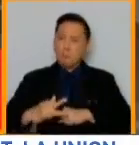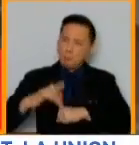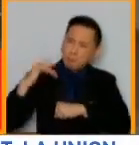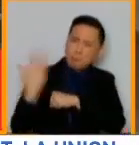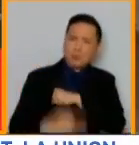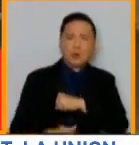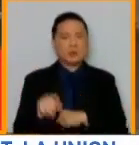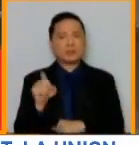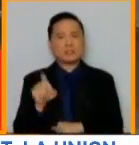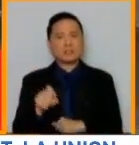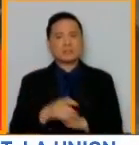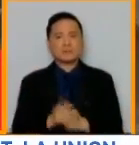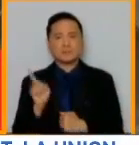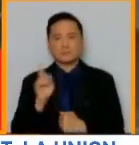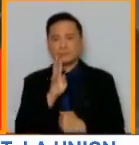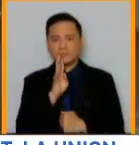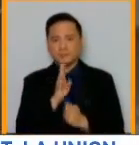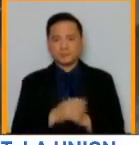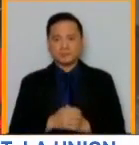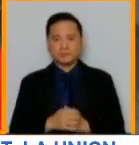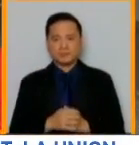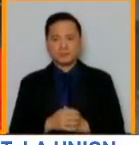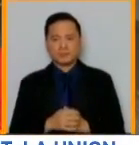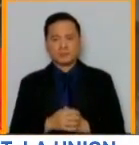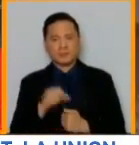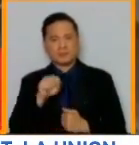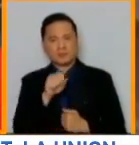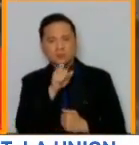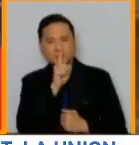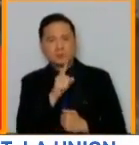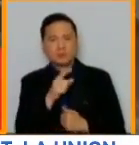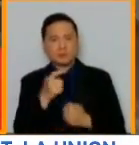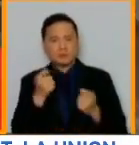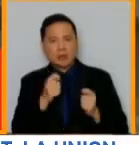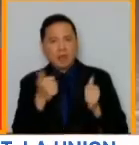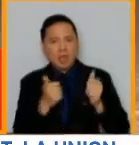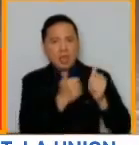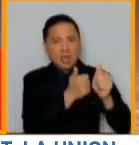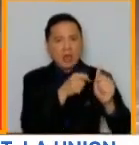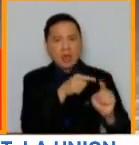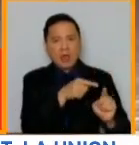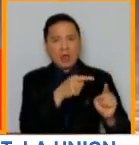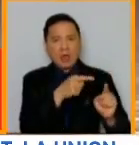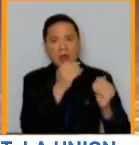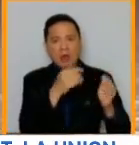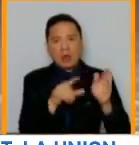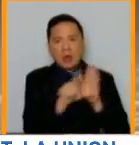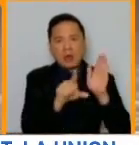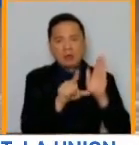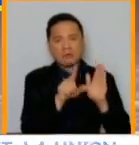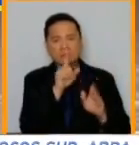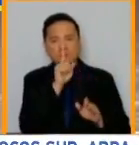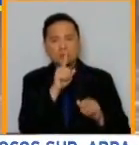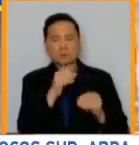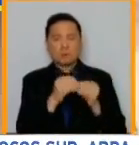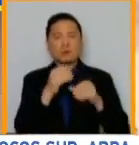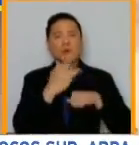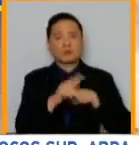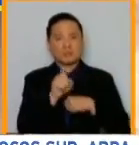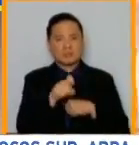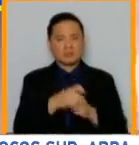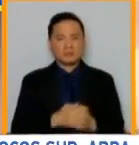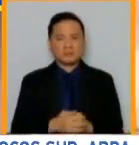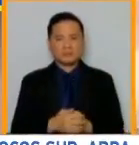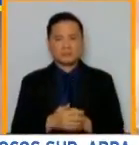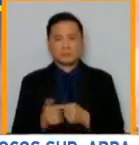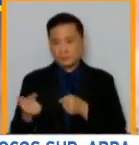ma'am. Yun po yung habol namin dito. Aagahan na lang po talaga, ma'am. Sa muling pagpapatupad ng truck ban sa Valenzuela,